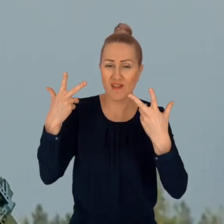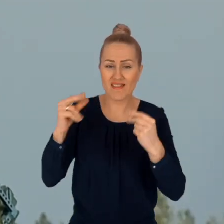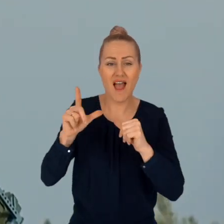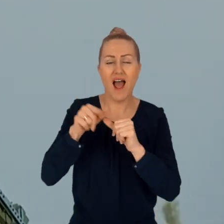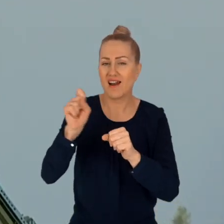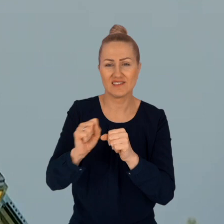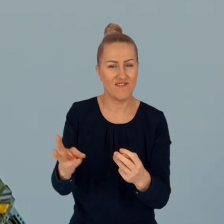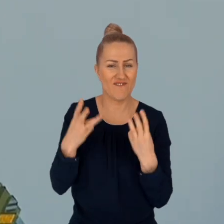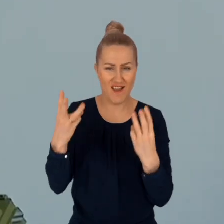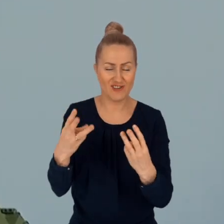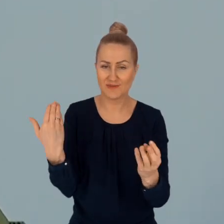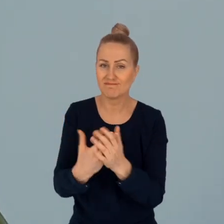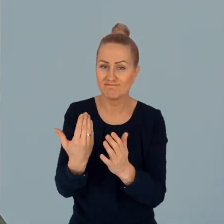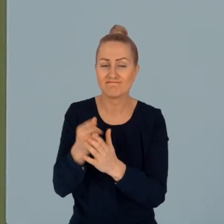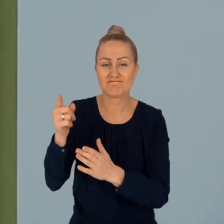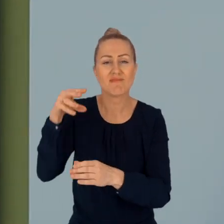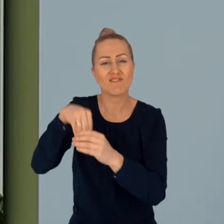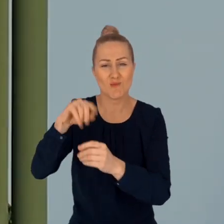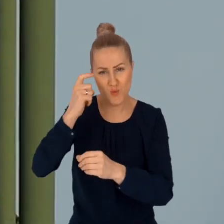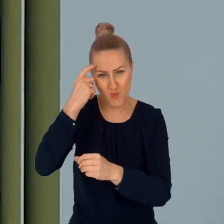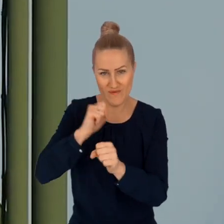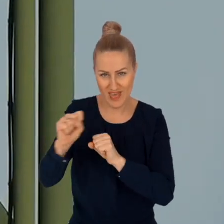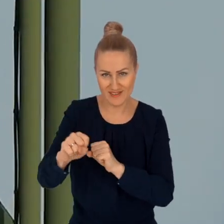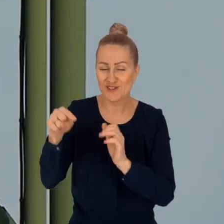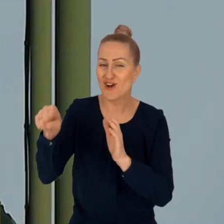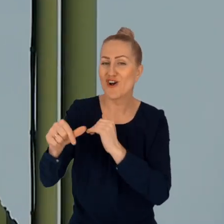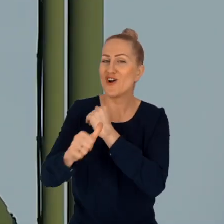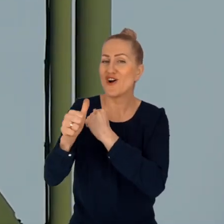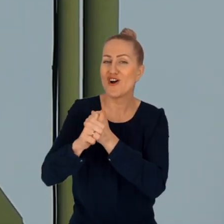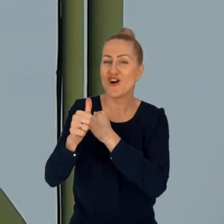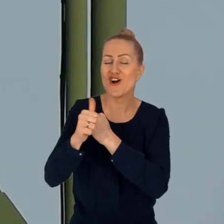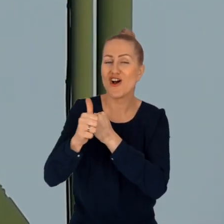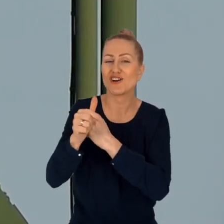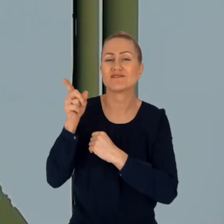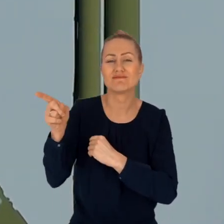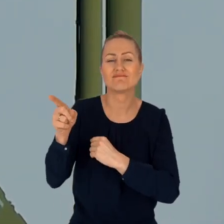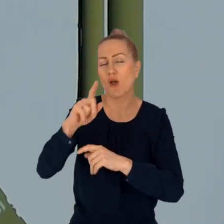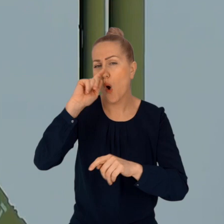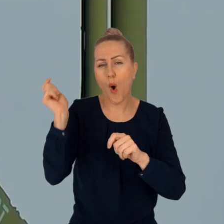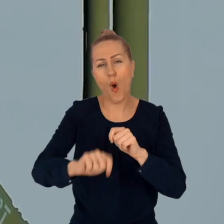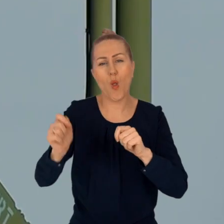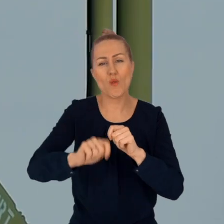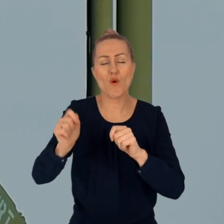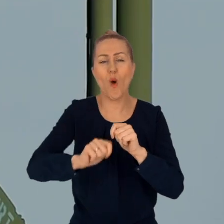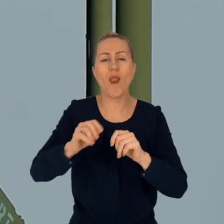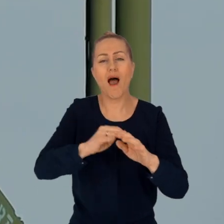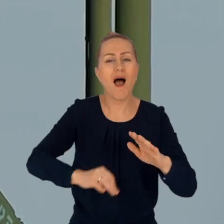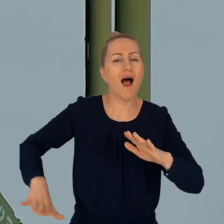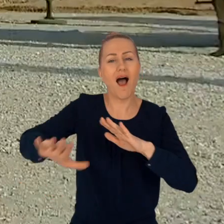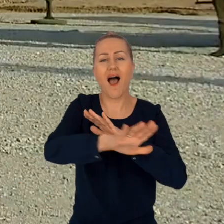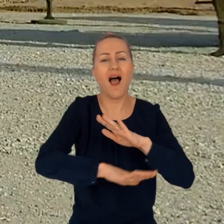jest sercem tego systemu, a więc tu chodzi o system kontroli pola